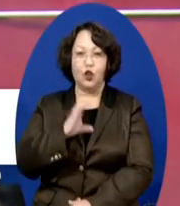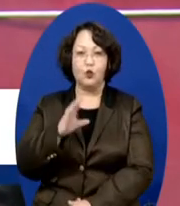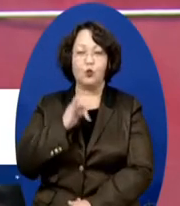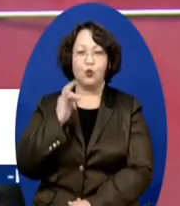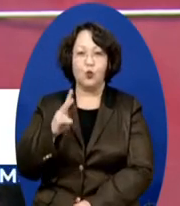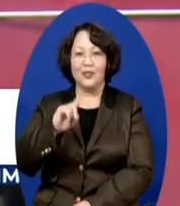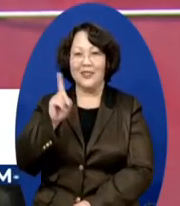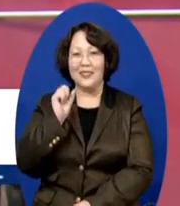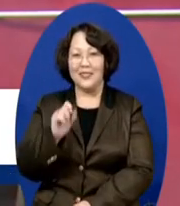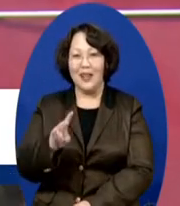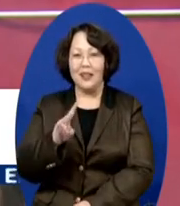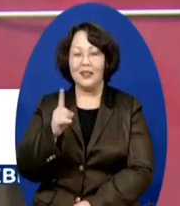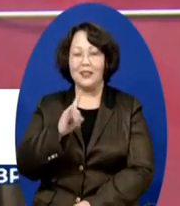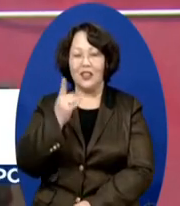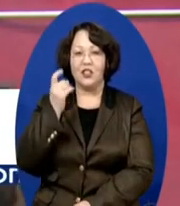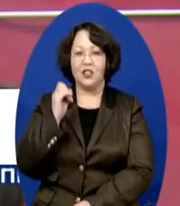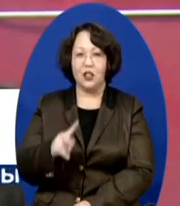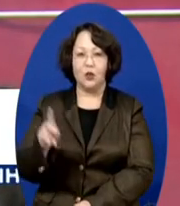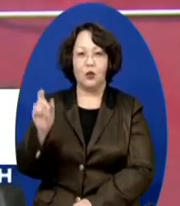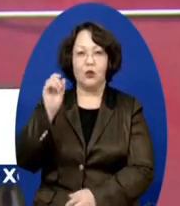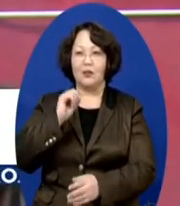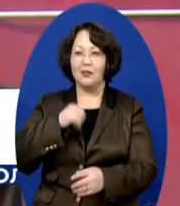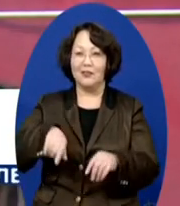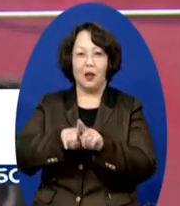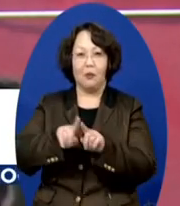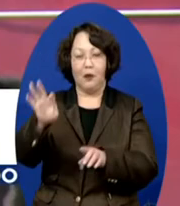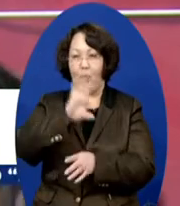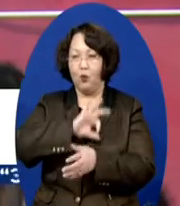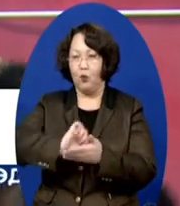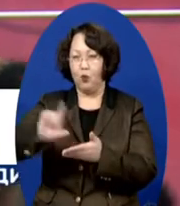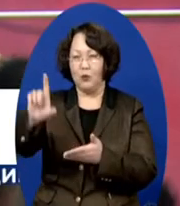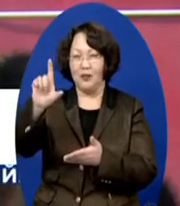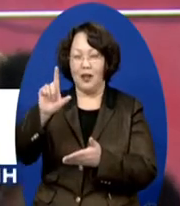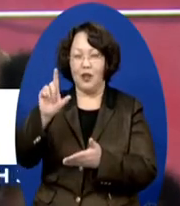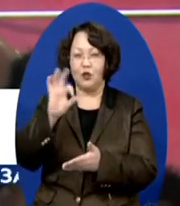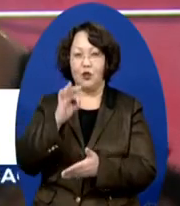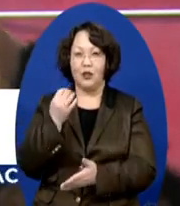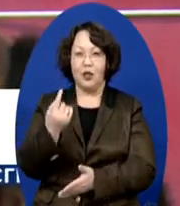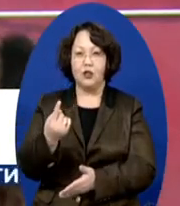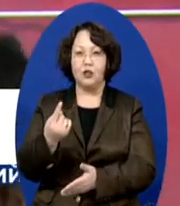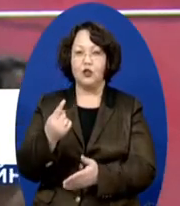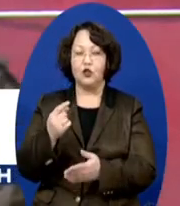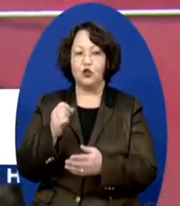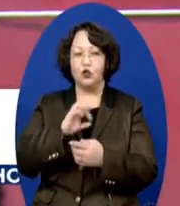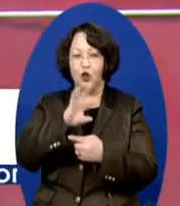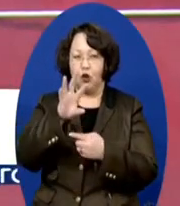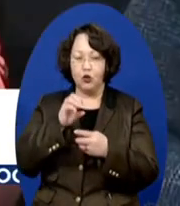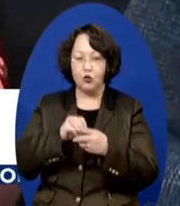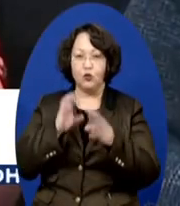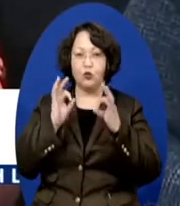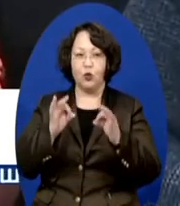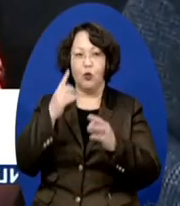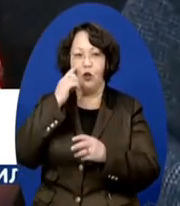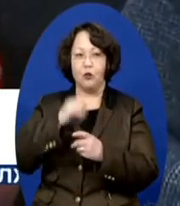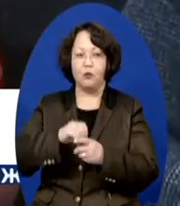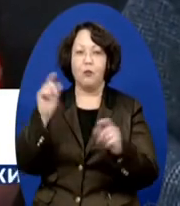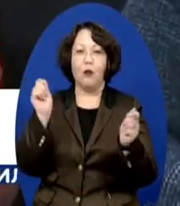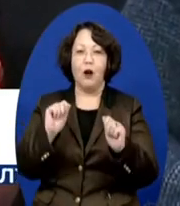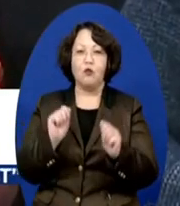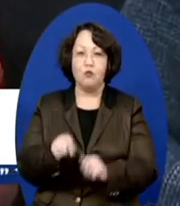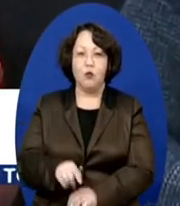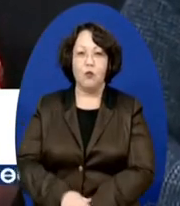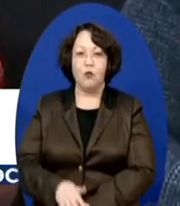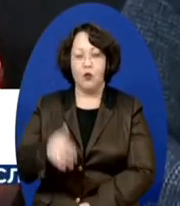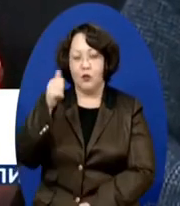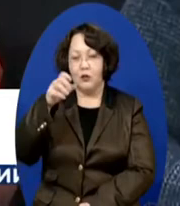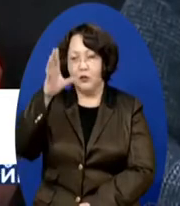зан зэншлийн хосгүй үнэтэй цогц ойлголт цогц баяр юм аа. Мөн ерөнхий